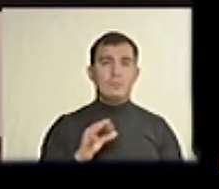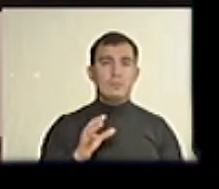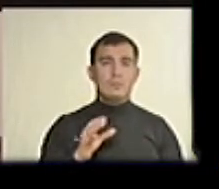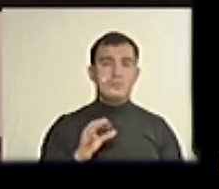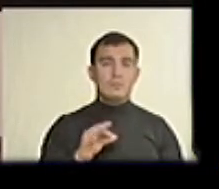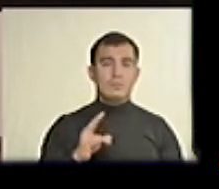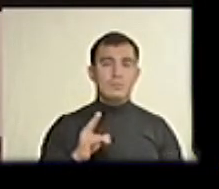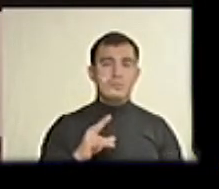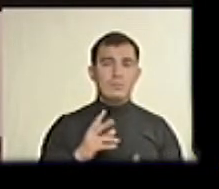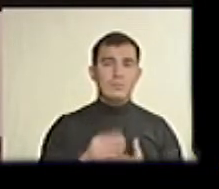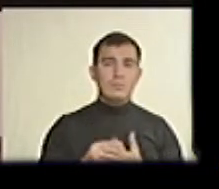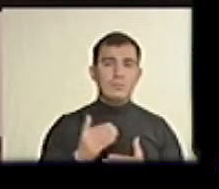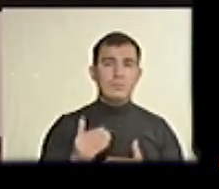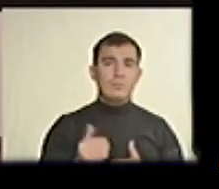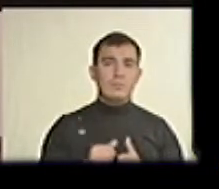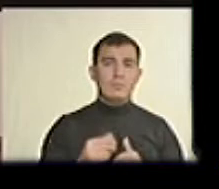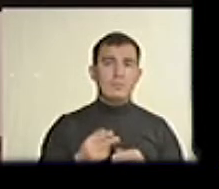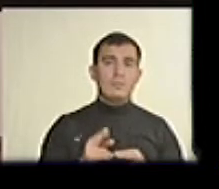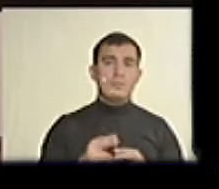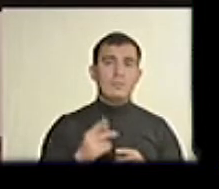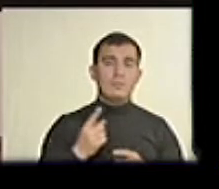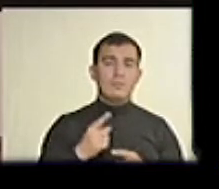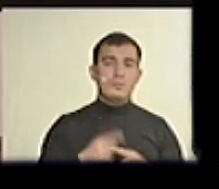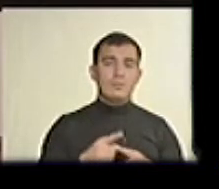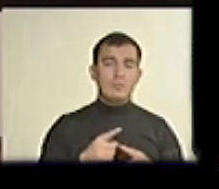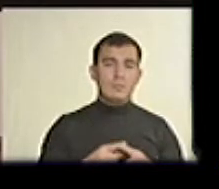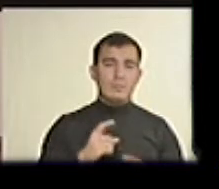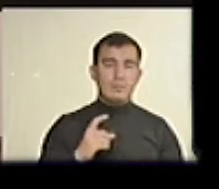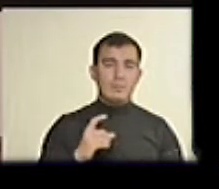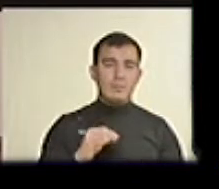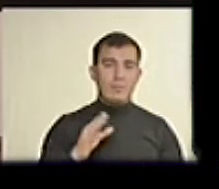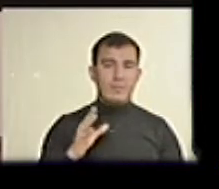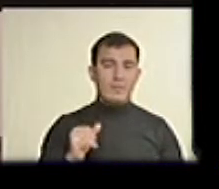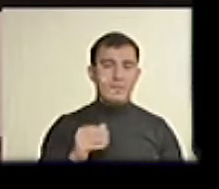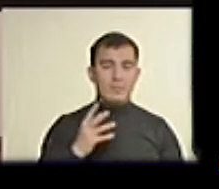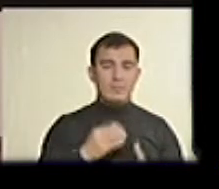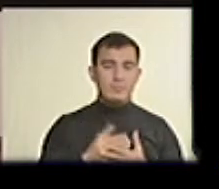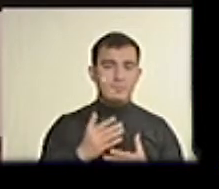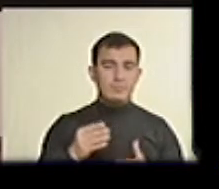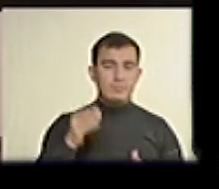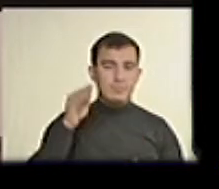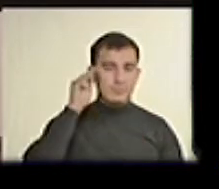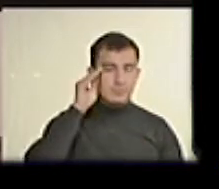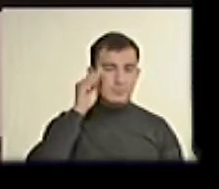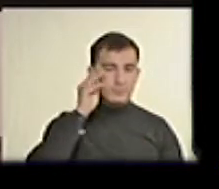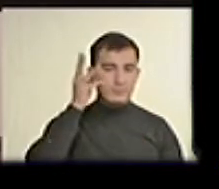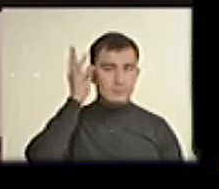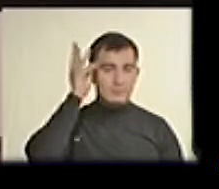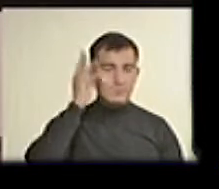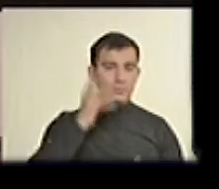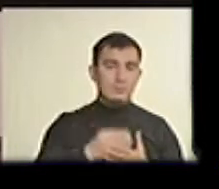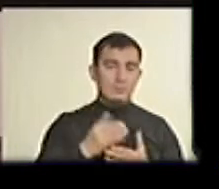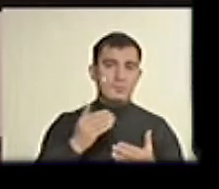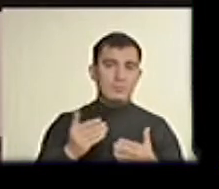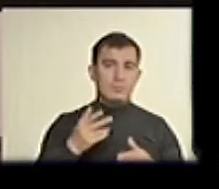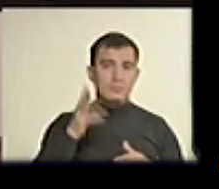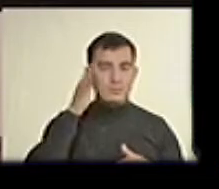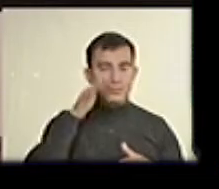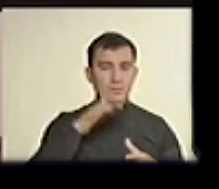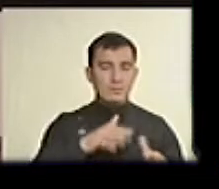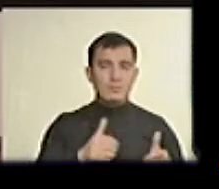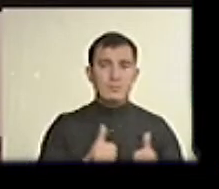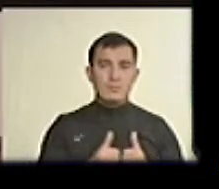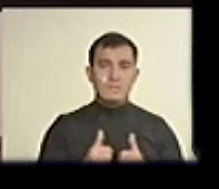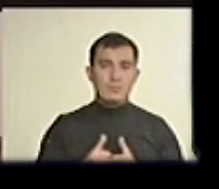o'quvchilar, Xuroson mana bir qismini Xiva xonligi tarkibida bo'lgan o'sha Turkmanistonning Kaspiy dengizi bo'yidagi